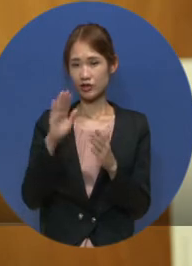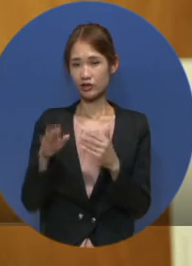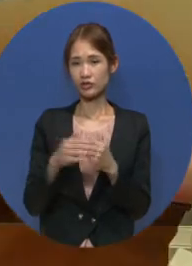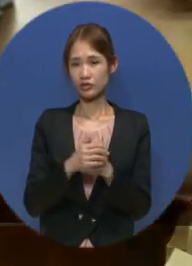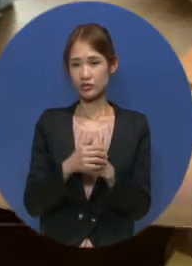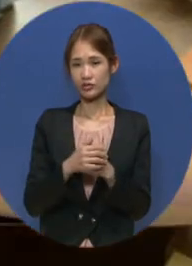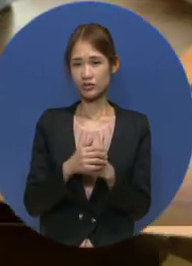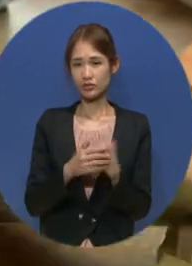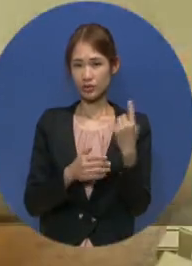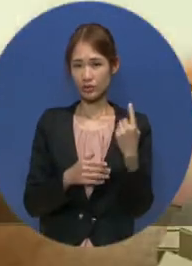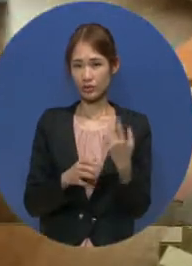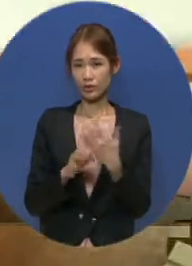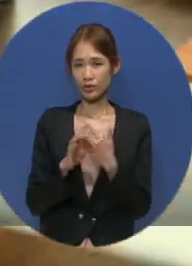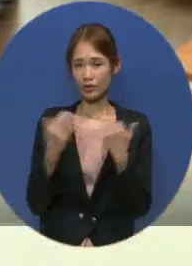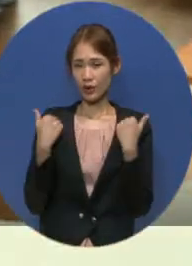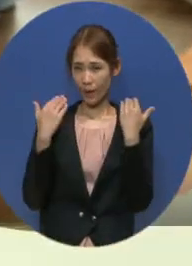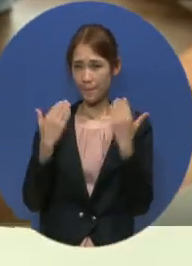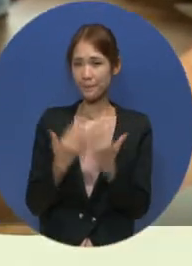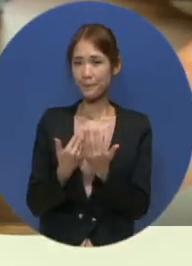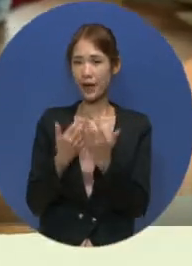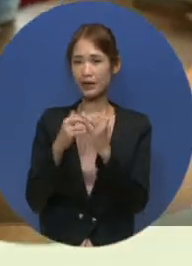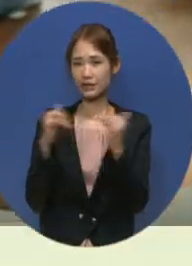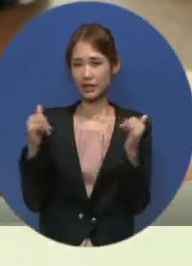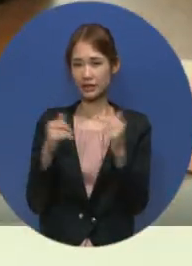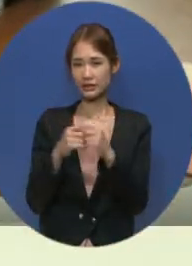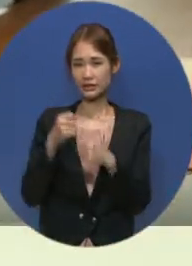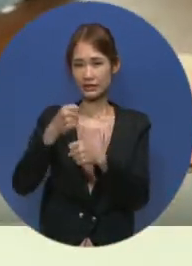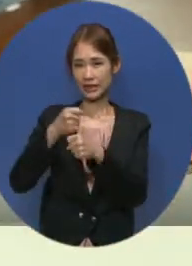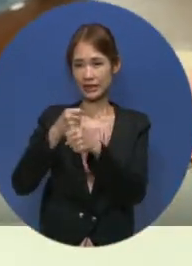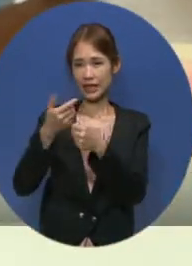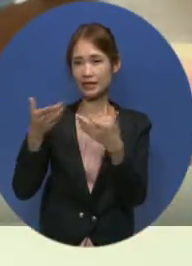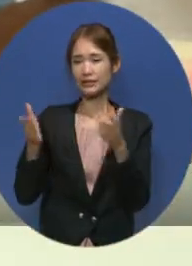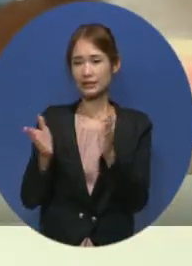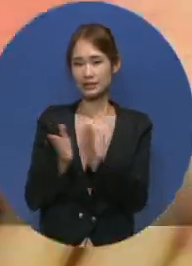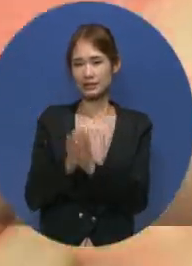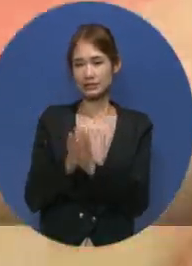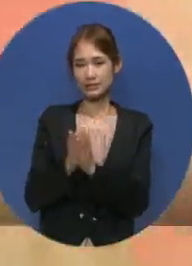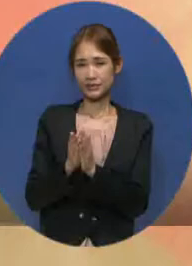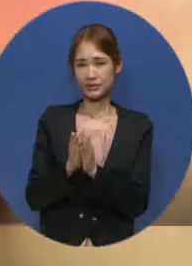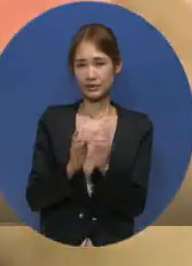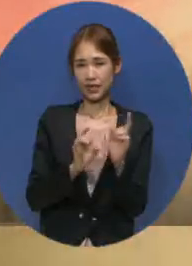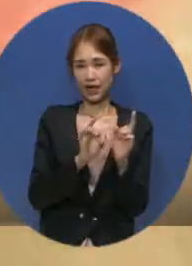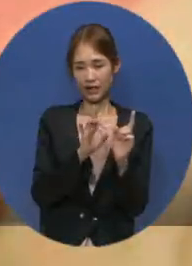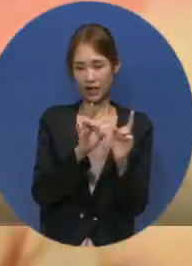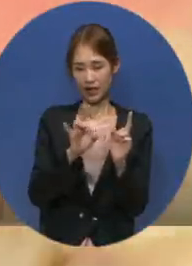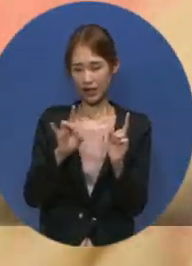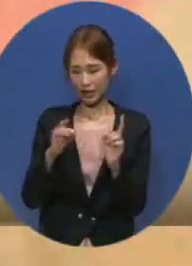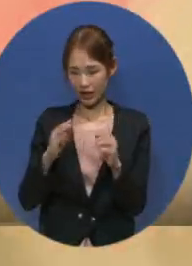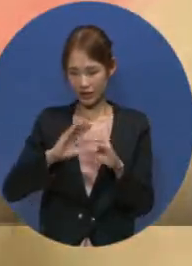다음에 저희 스튜디오에 오게 되면 저희 그 발달장애인 제작팀들이 이것을 일일이 접어요.